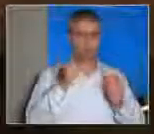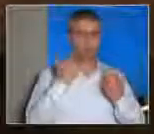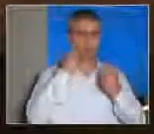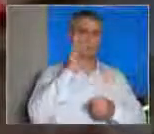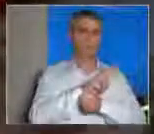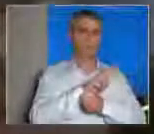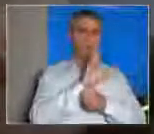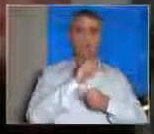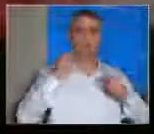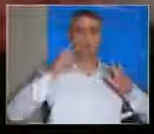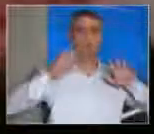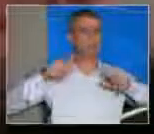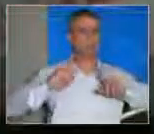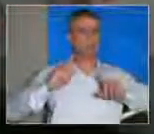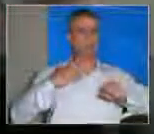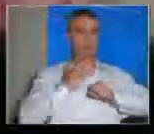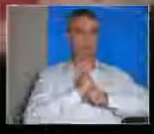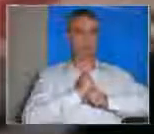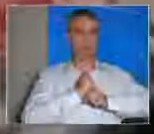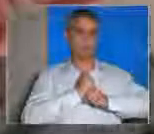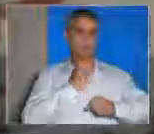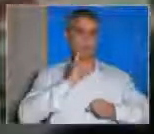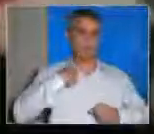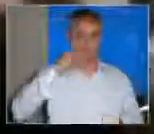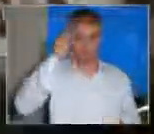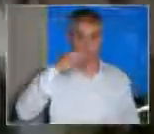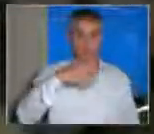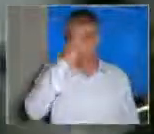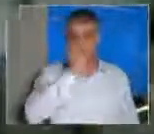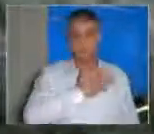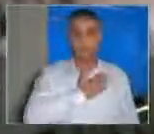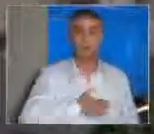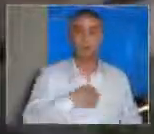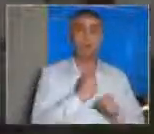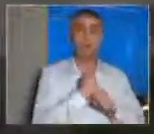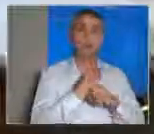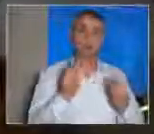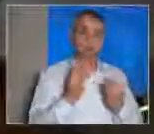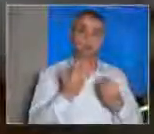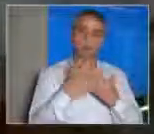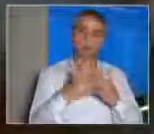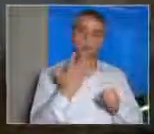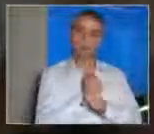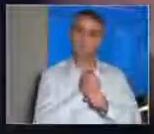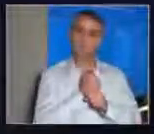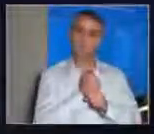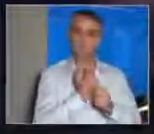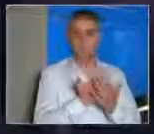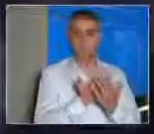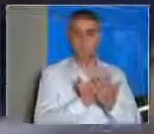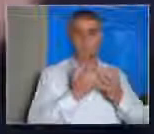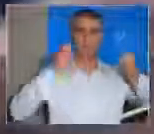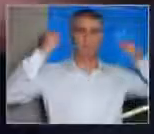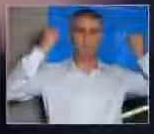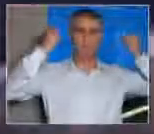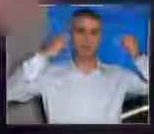את מרותו על הג'יהאד האיסלאמי, הוא לא כל כך מצליח. אבל אני מזכירה שכשחמאס רוצה לעשות משהו, בסופו של דבר מצליח. אין ערך